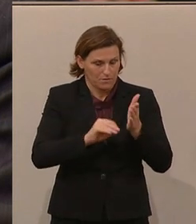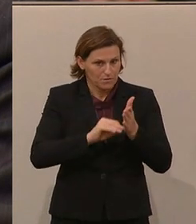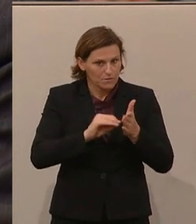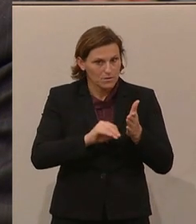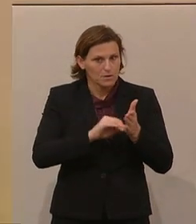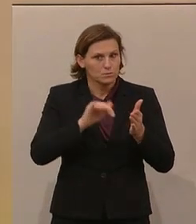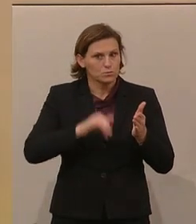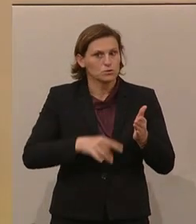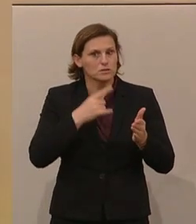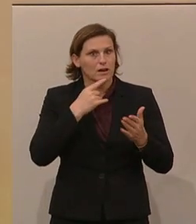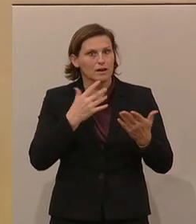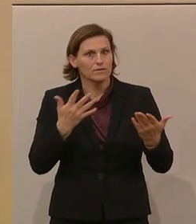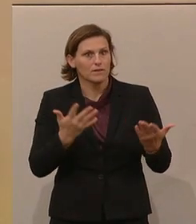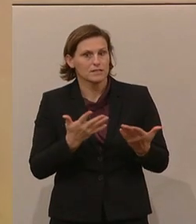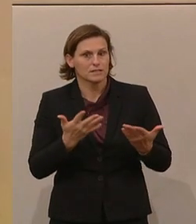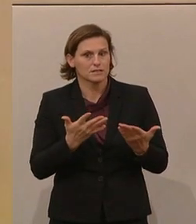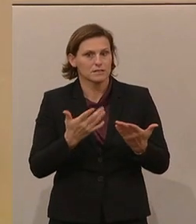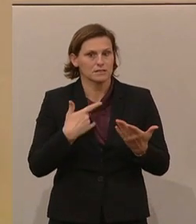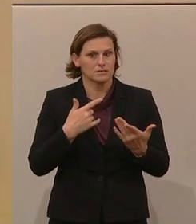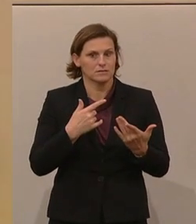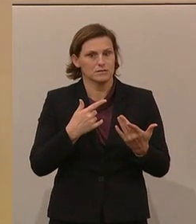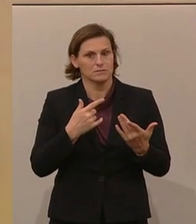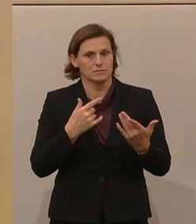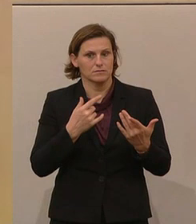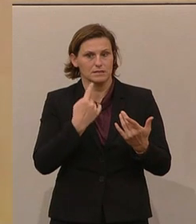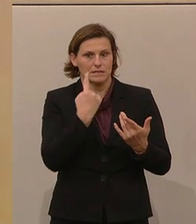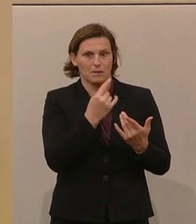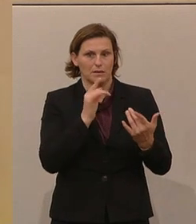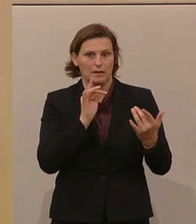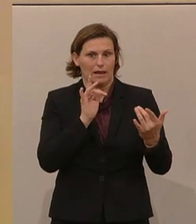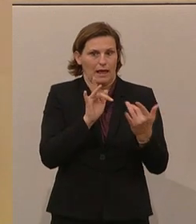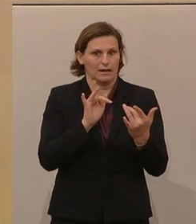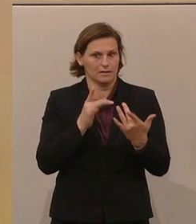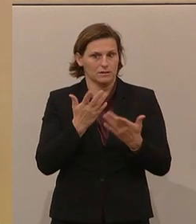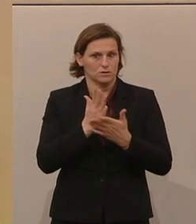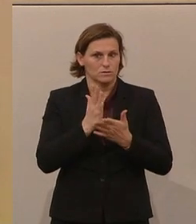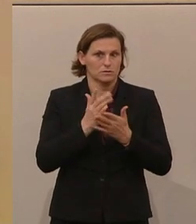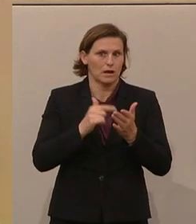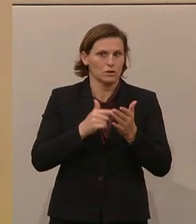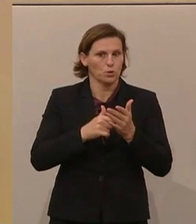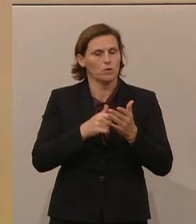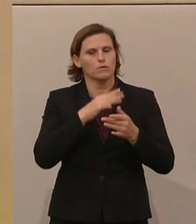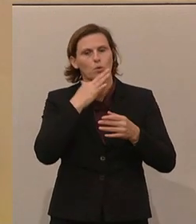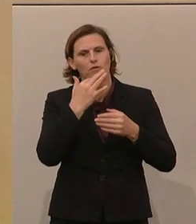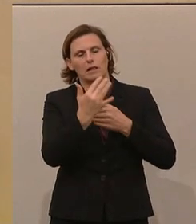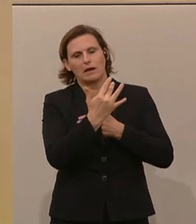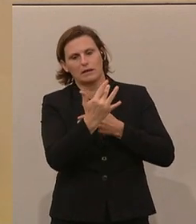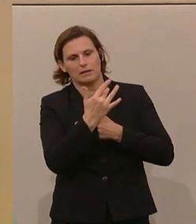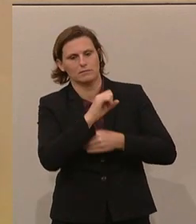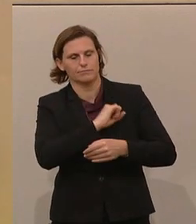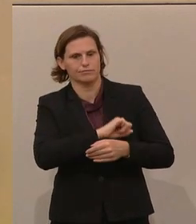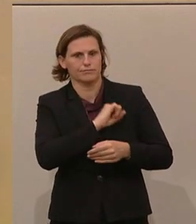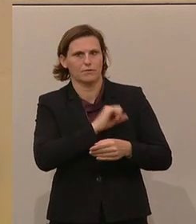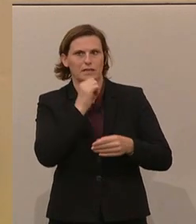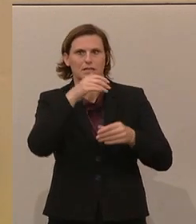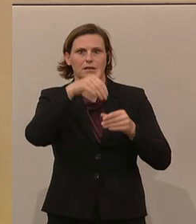ehrlicherweise sagen, dass er als gelernter Oppositionspolitiker, darf ich das sagen, da ist noch Luft nach oben in der Kritik des Ministers. Wenn es inhaltlich keine